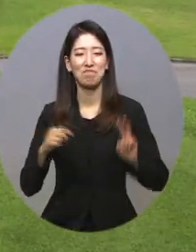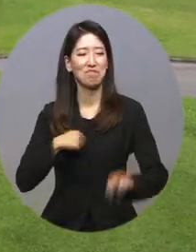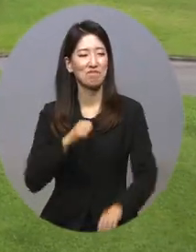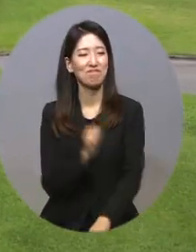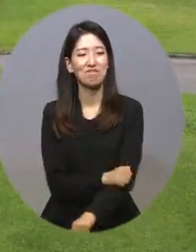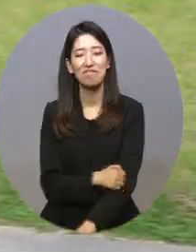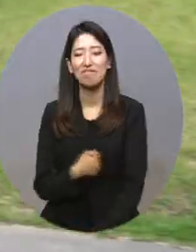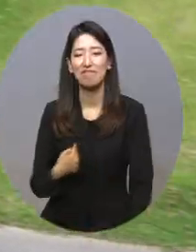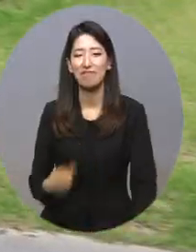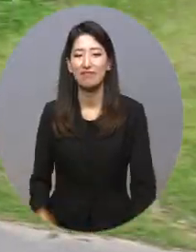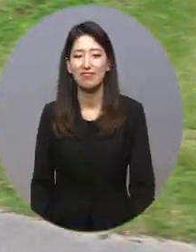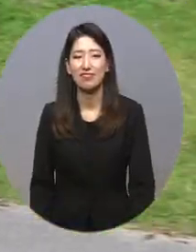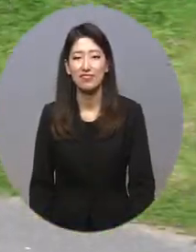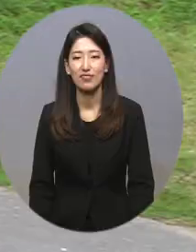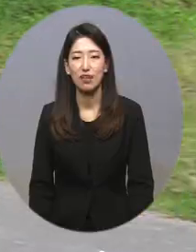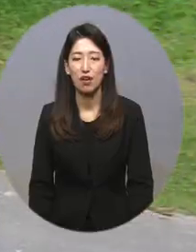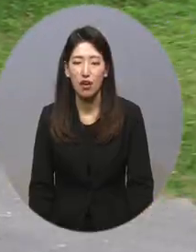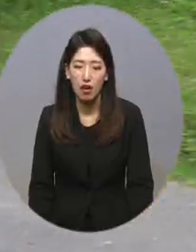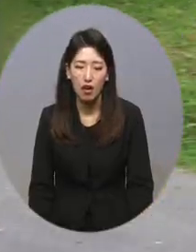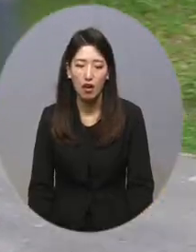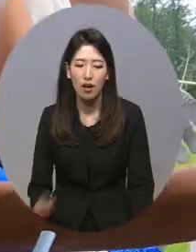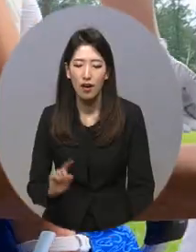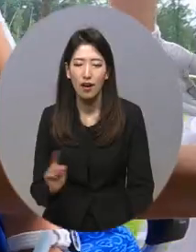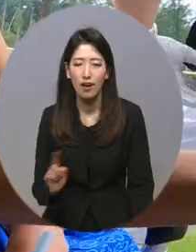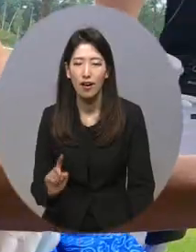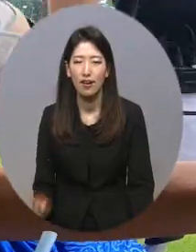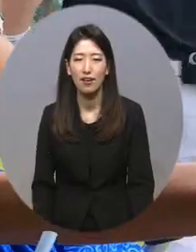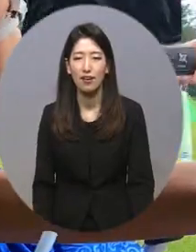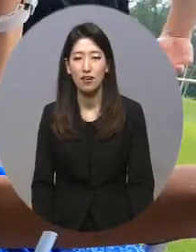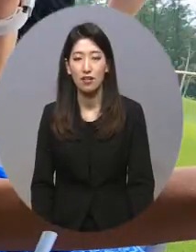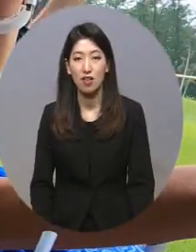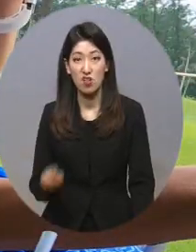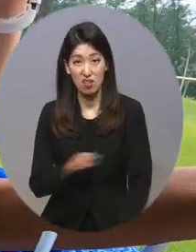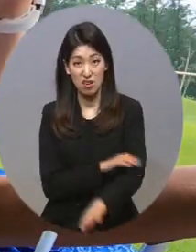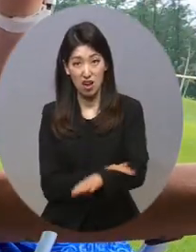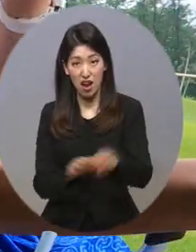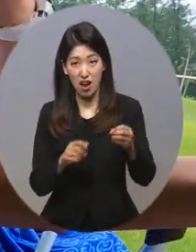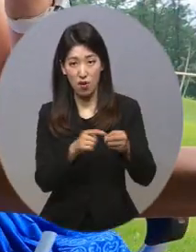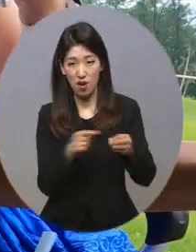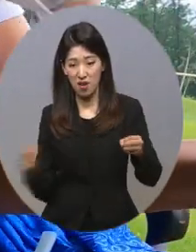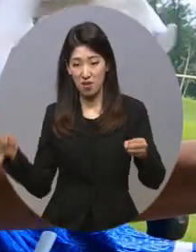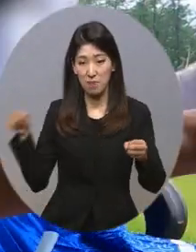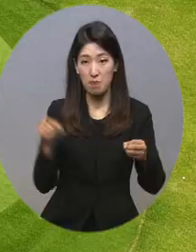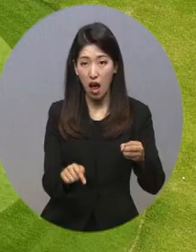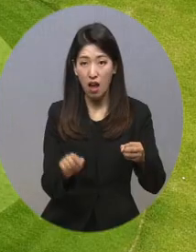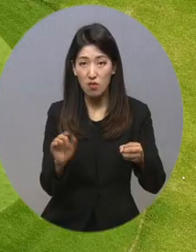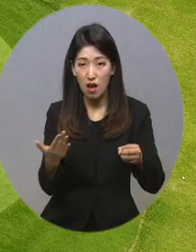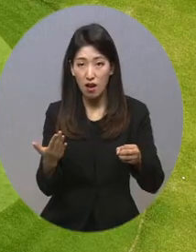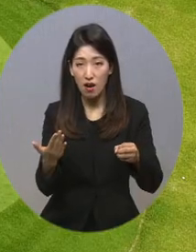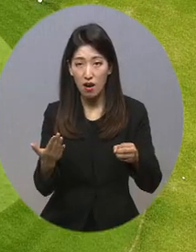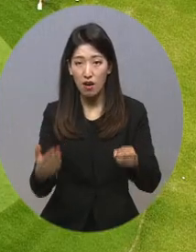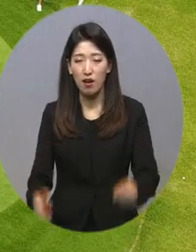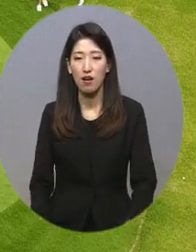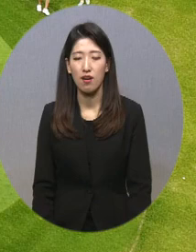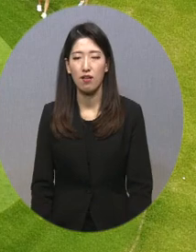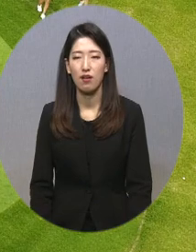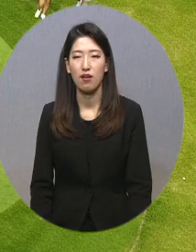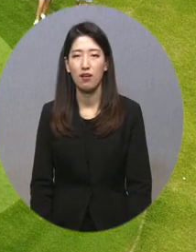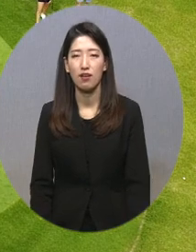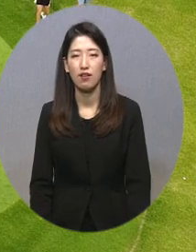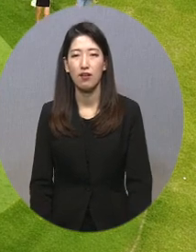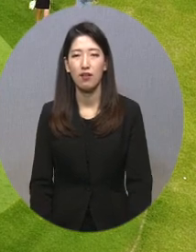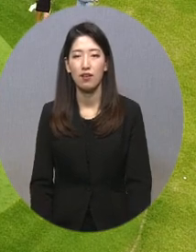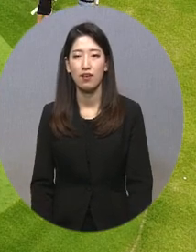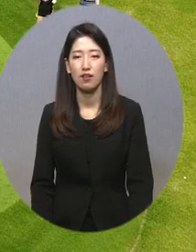와! 야, 이런 상황에서 저렇게 치기 있어? 야, 이걸 이렇게 잘 붙인다고? 와, 나 피칭 딱 쳤으면은 거리 딱 막았겠다.